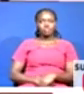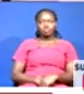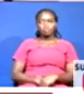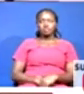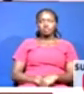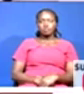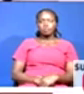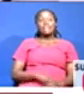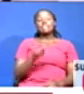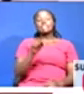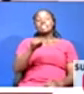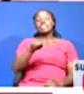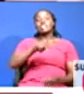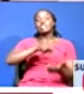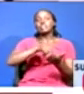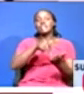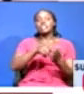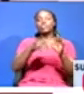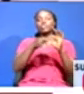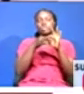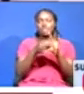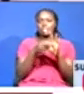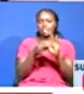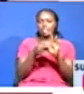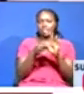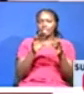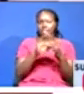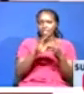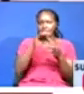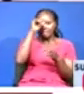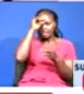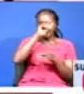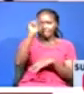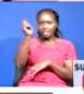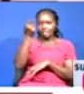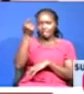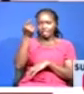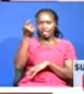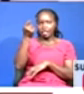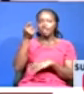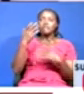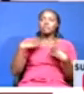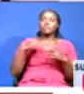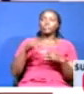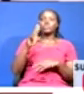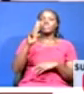Hii ni mradi ambayo tunaunganisha serikali ya Kenya, watu wa UN